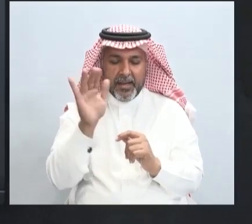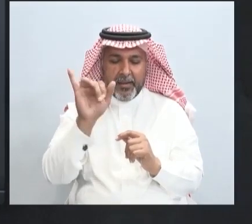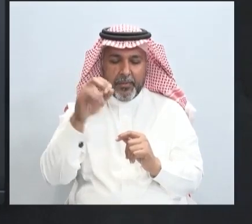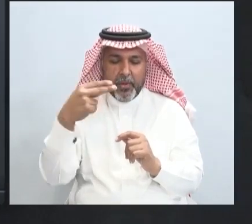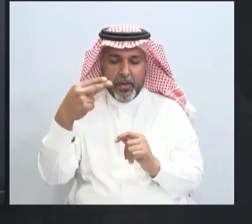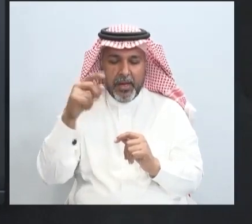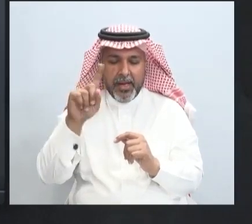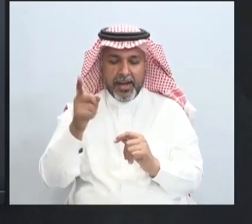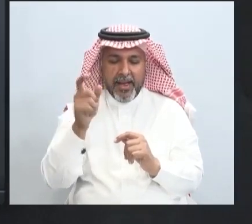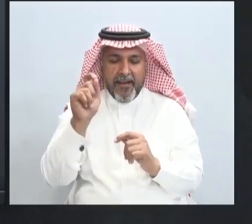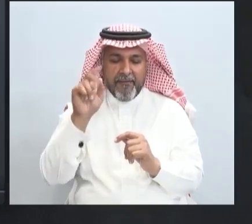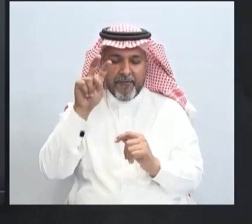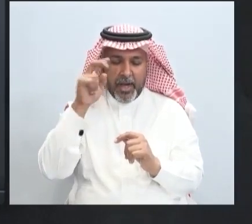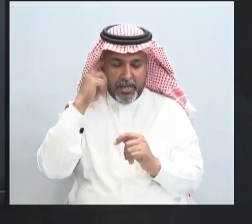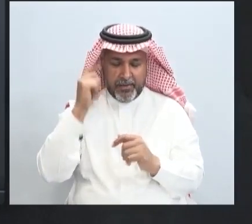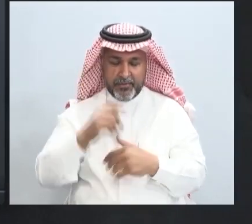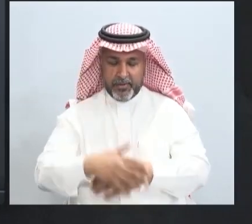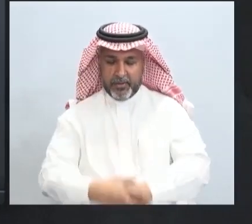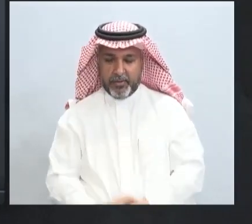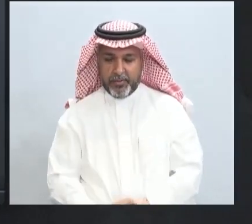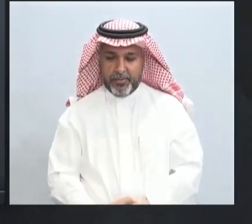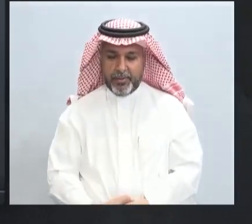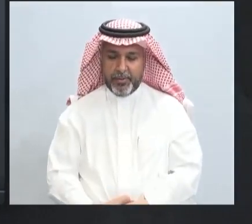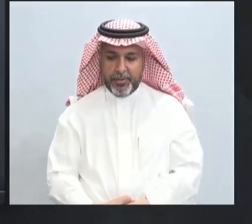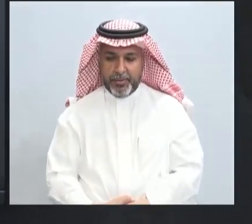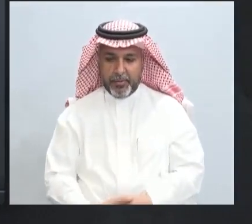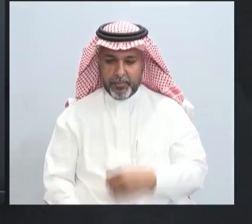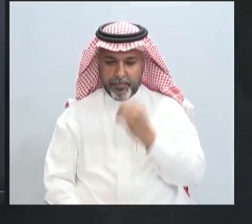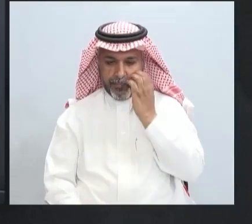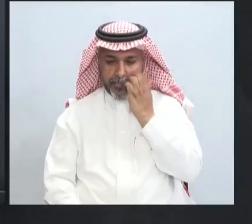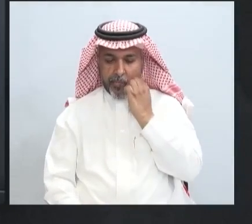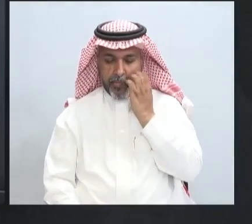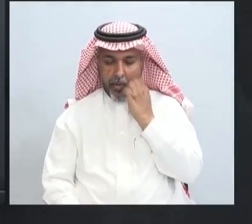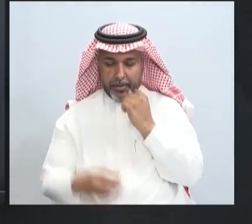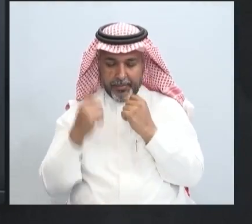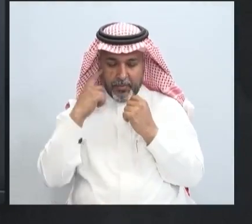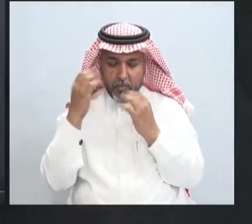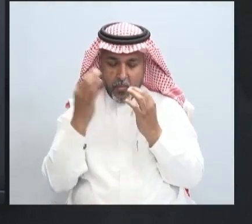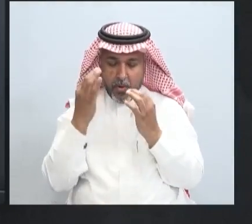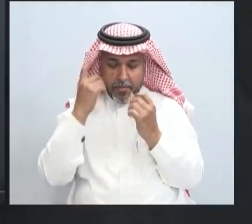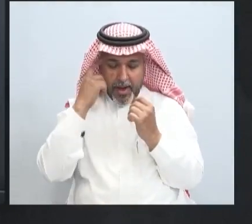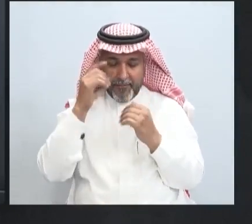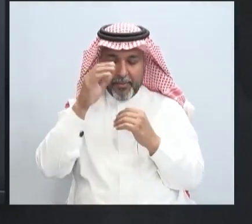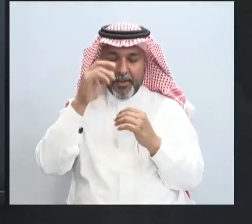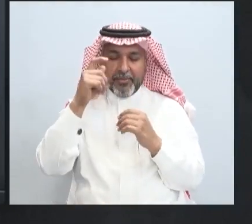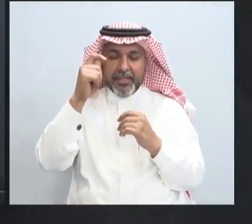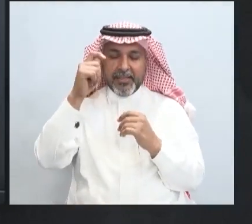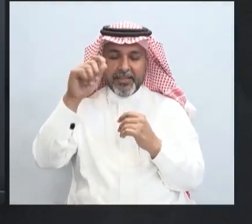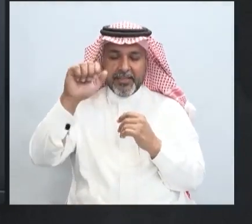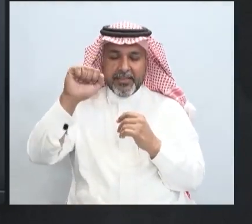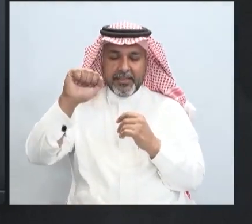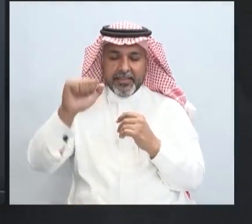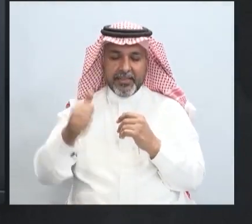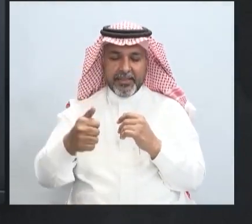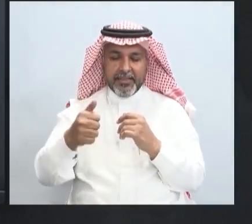تكونان معرفت عند اي زاويه ما عند 90 وال 270 مشاكلهم على محور واي اللي هم التان والسك